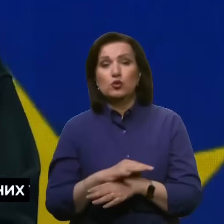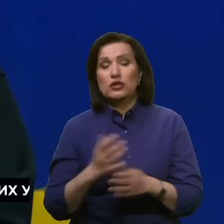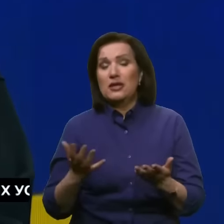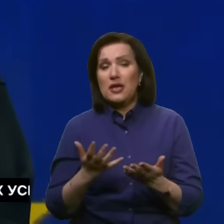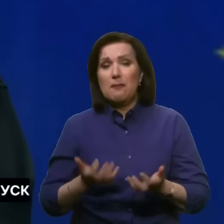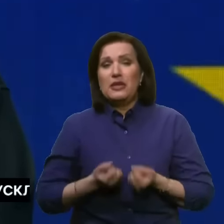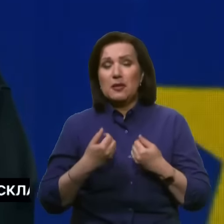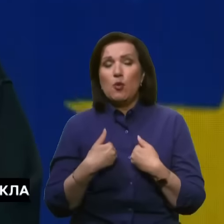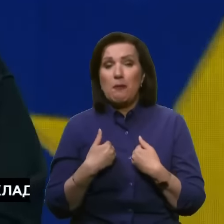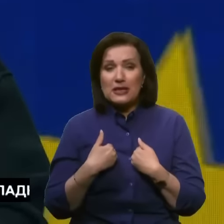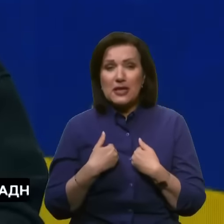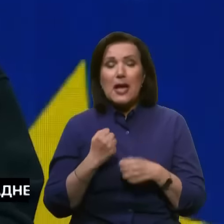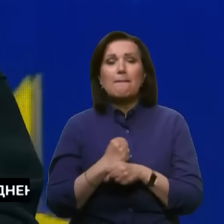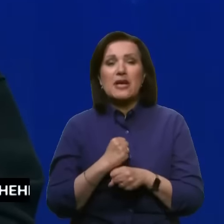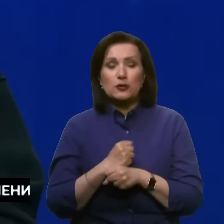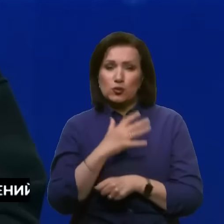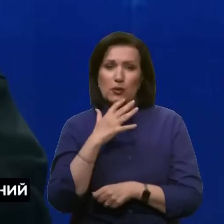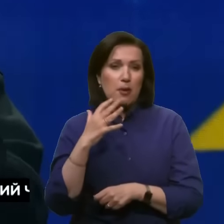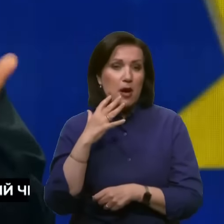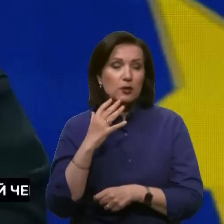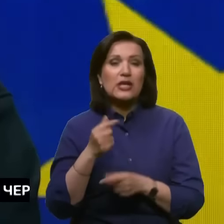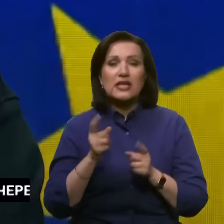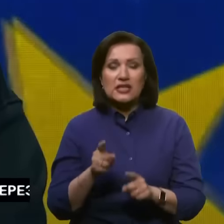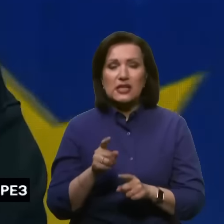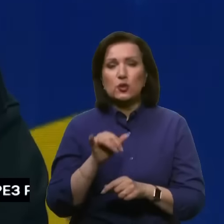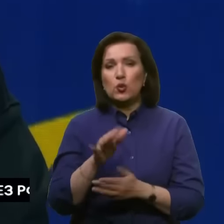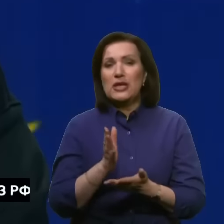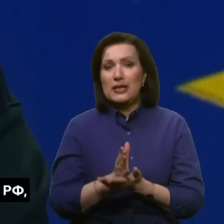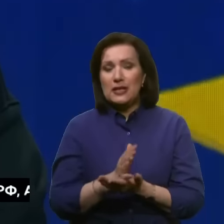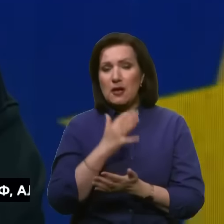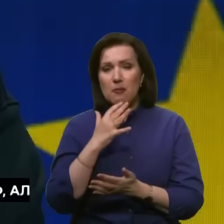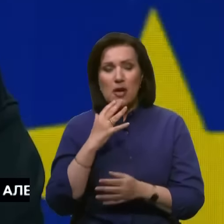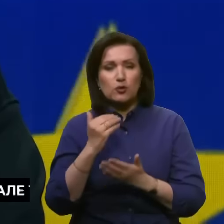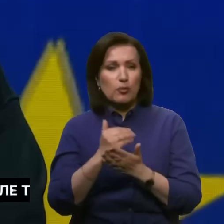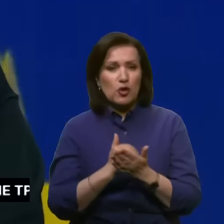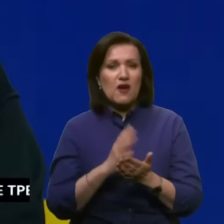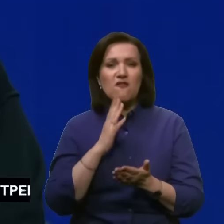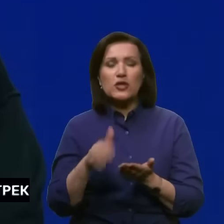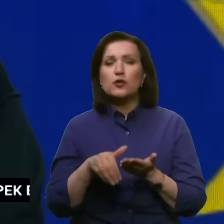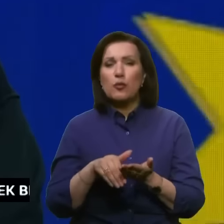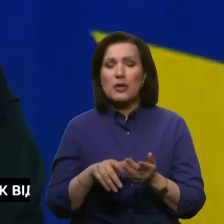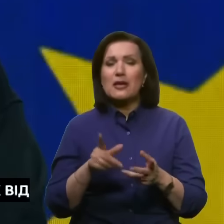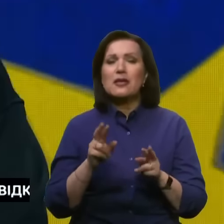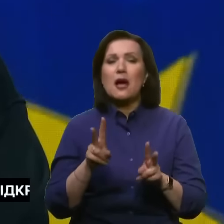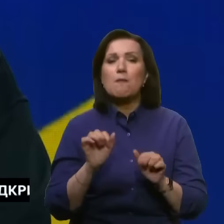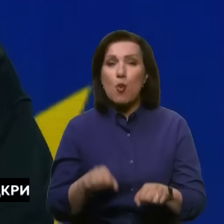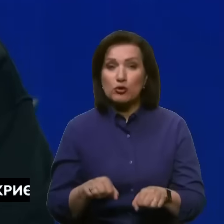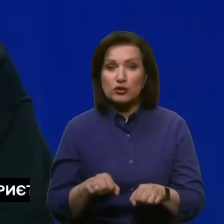яка підтримує мене і працює багато. І дійсно, у неї є багато програм. Вона допомагає, як може.